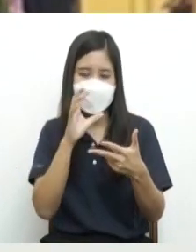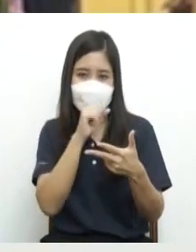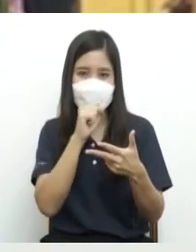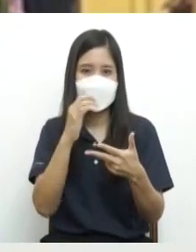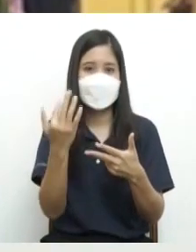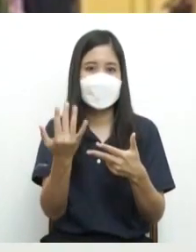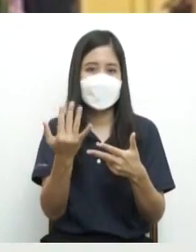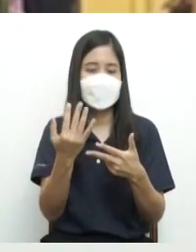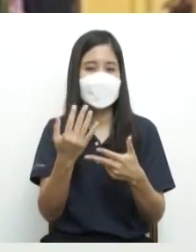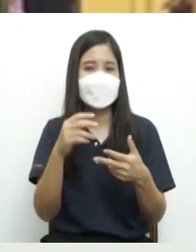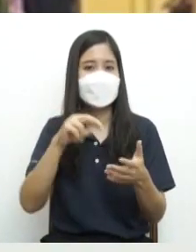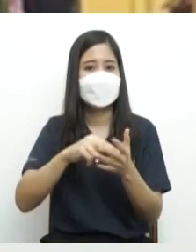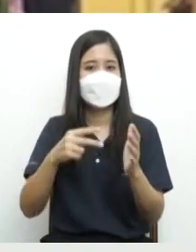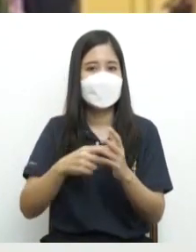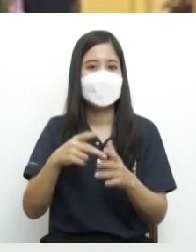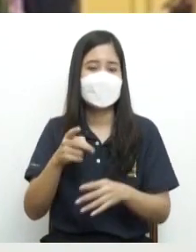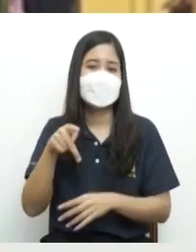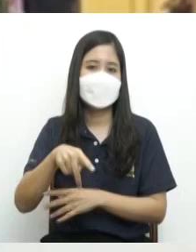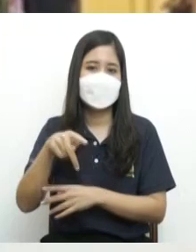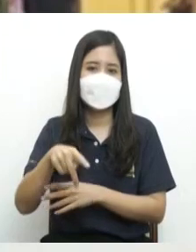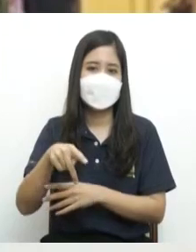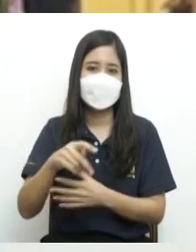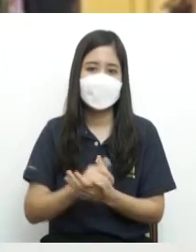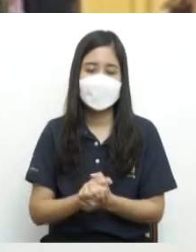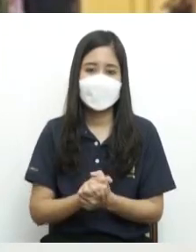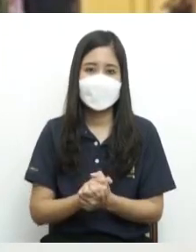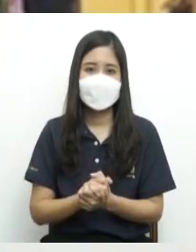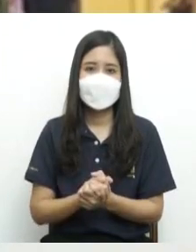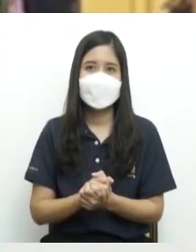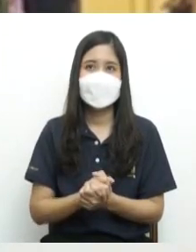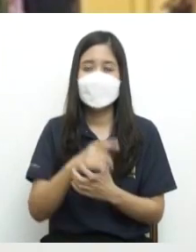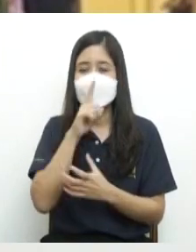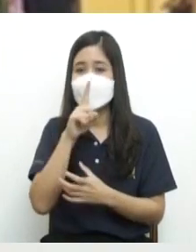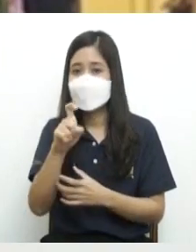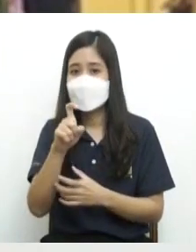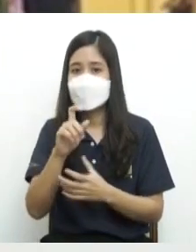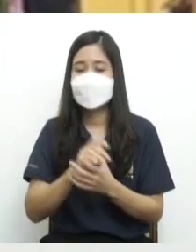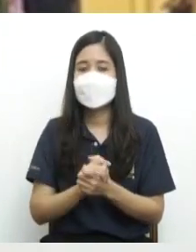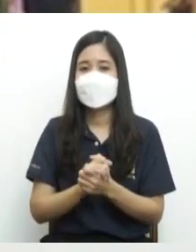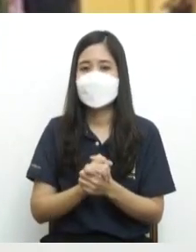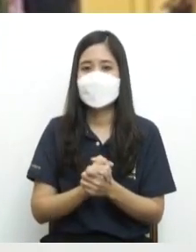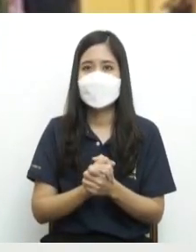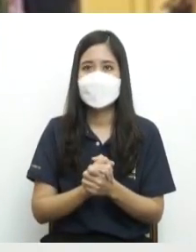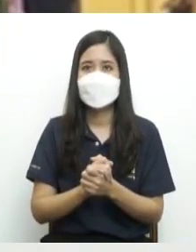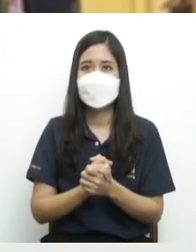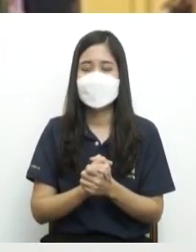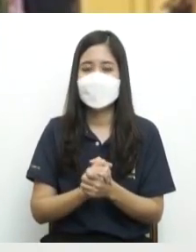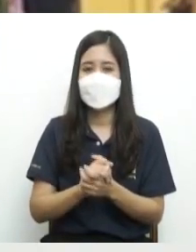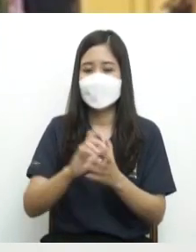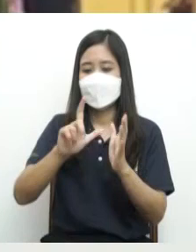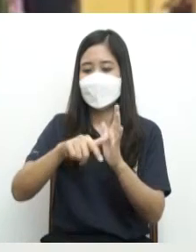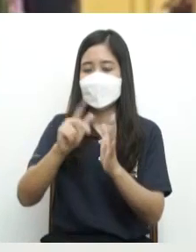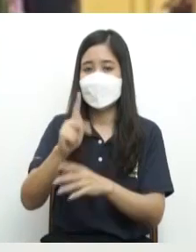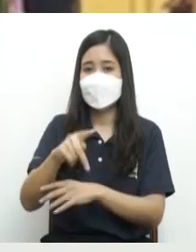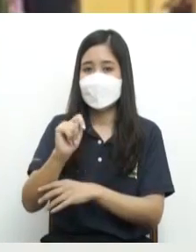ต้องไม่ธรรมดาแน่นอนเลยนะคะอันนี้ค่ะขออนุญาตเรียนถามท่านเลขาธิการกปท.ของเรานะคะท่านดร.พรพินาสาค่ะว่าส